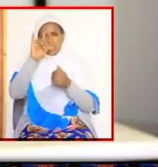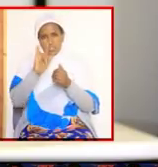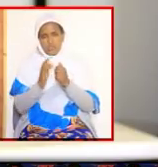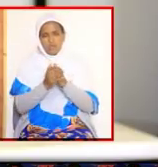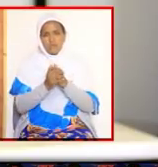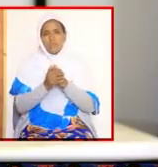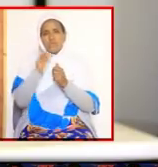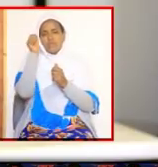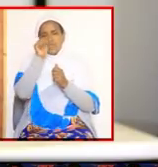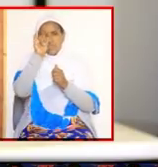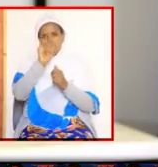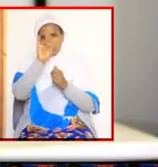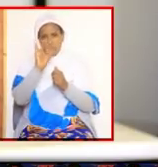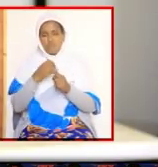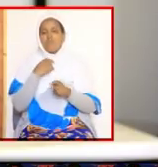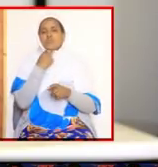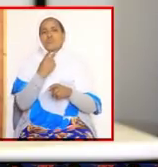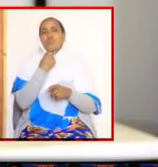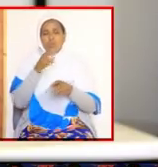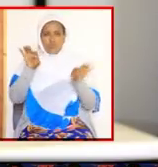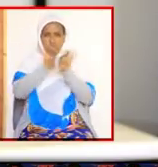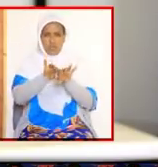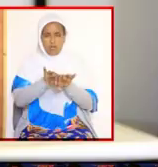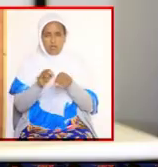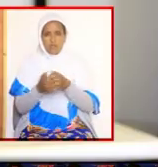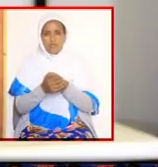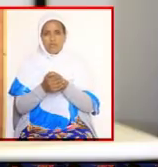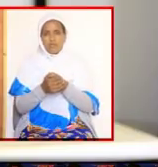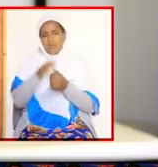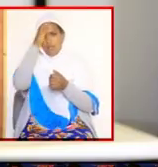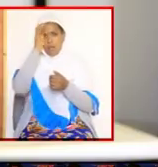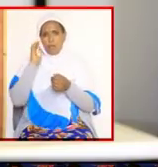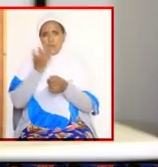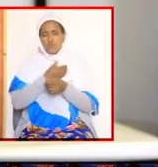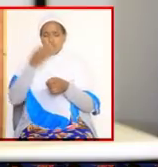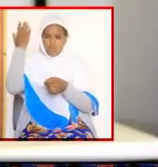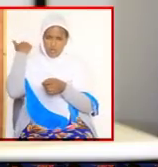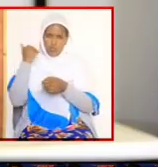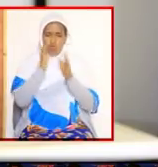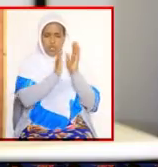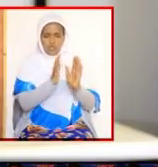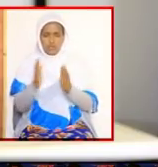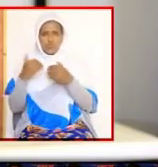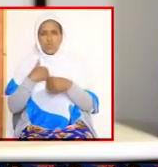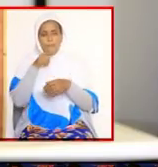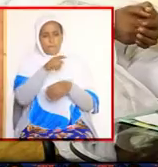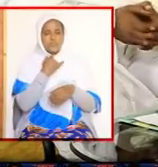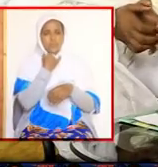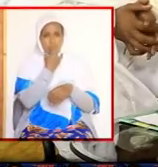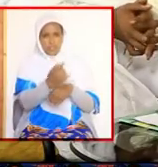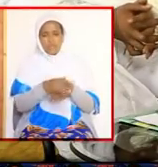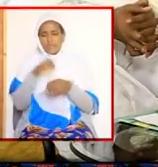በግዕዝ በእዝል መጮህ ያስፈልጋል። አስቀድሞ በንባብ አባቶቻችን ያዘጋጁታል፣ ከዛም